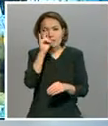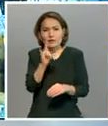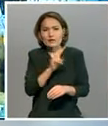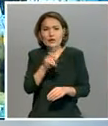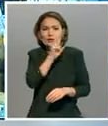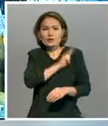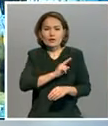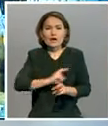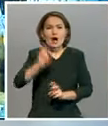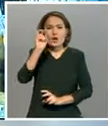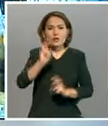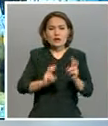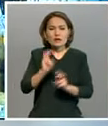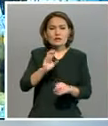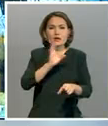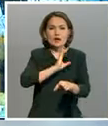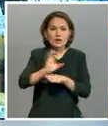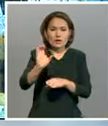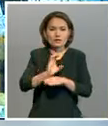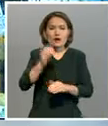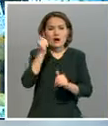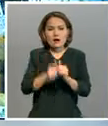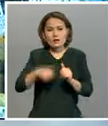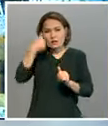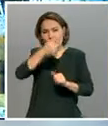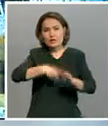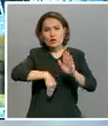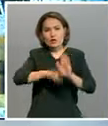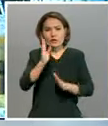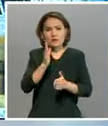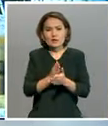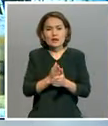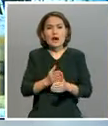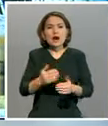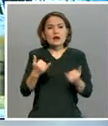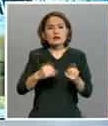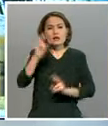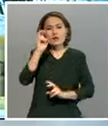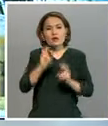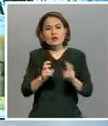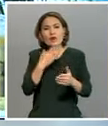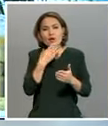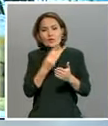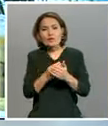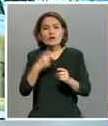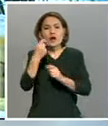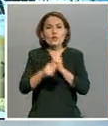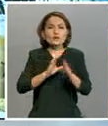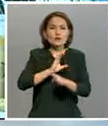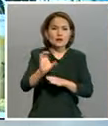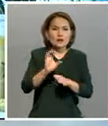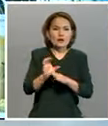тығыз ықпалдастықпен жұмыс істейтін өндіріс ошағының экспорттық әлеуеті де жылдан жылға еселеп артып келеді. Соның арқасында зауыт өз өнімдерін көршілес